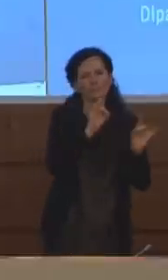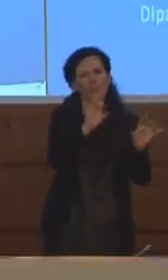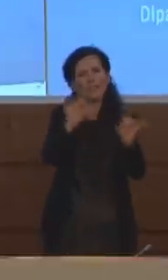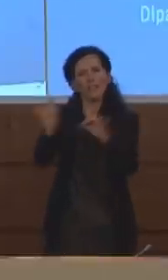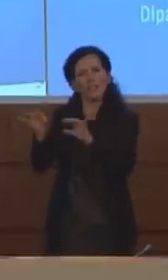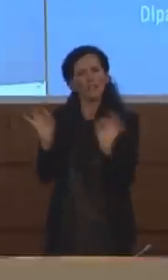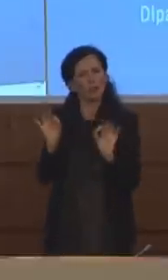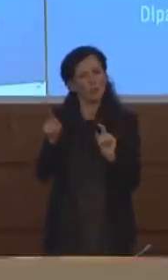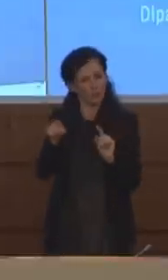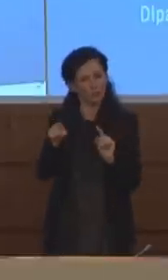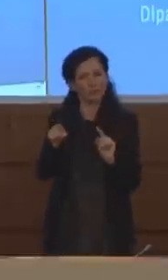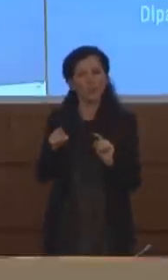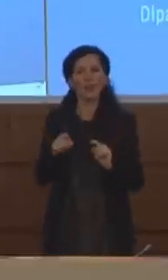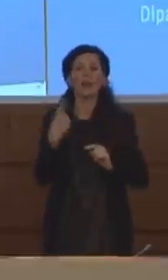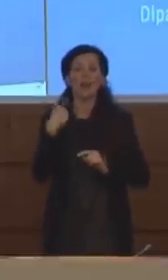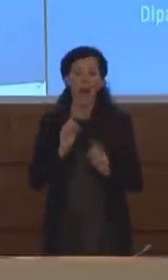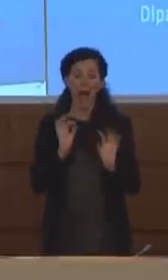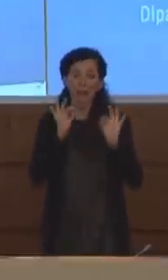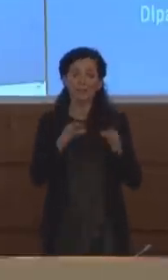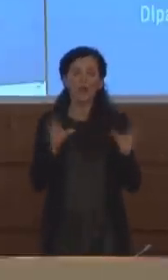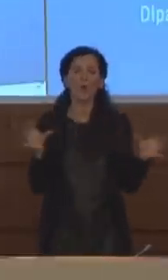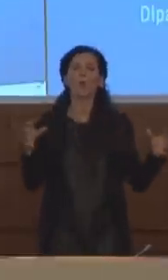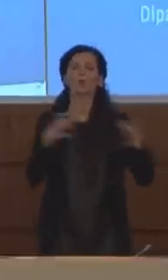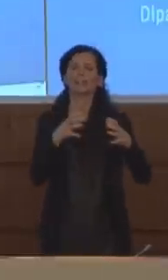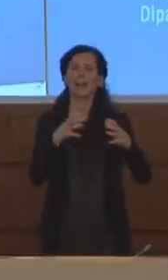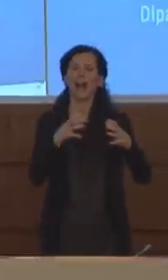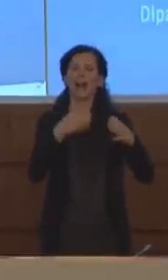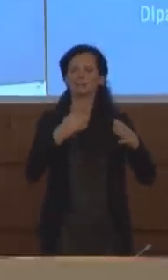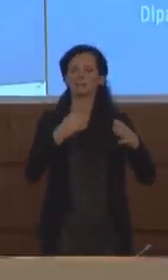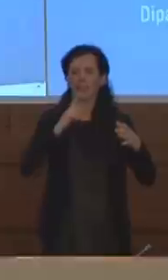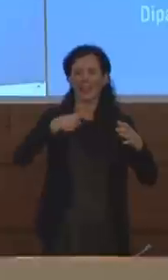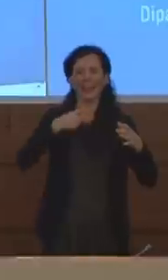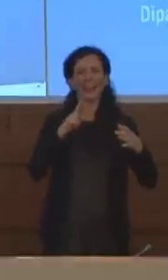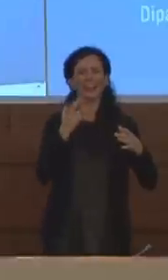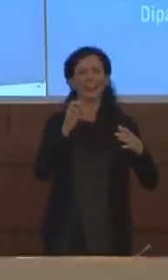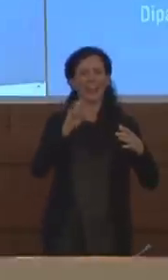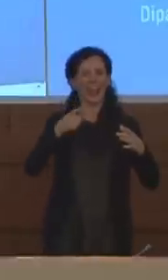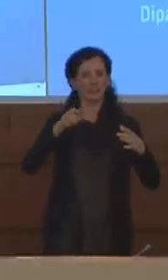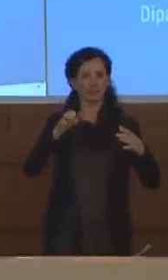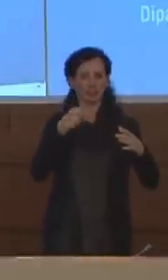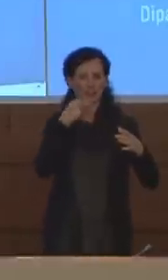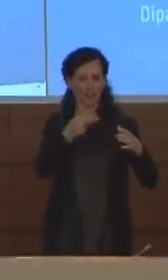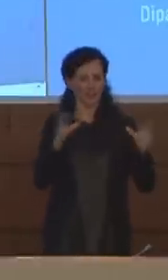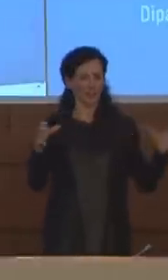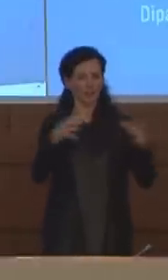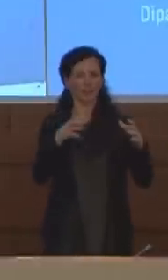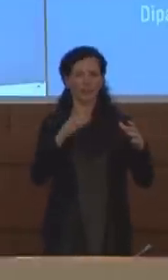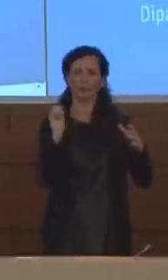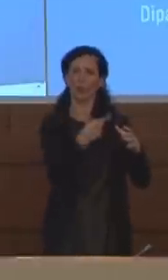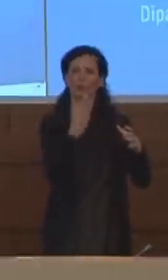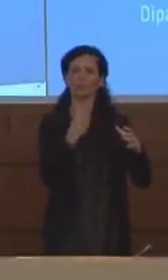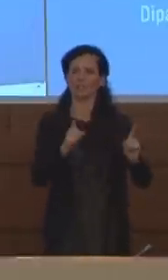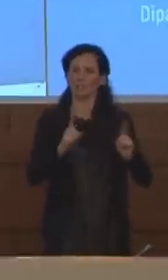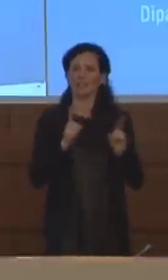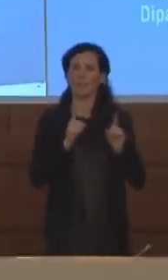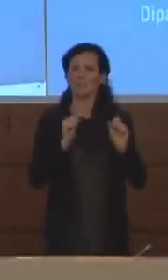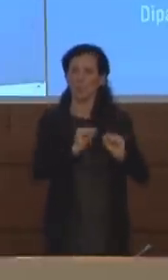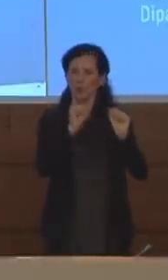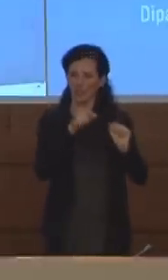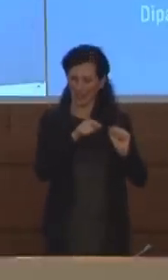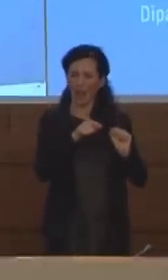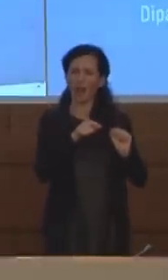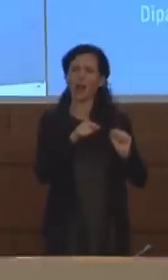raggiungere l'immunità di gregge vuol dire avere 70 80 per cento della popolazione che è stata